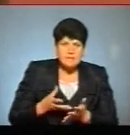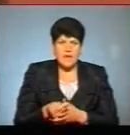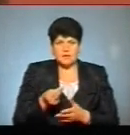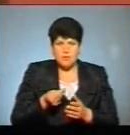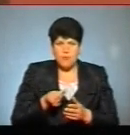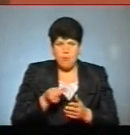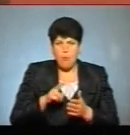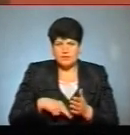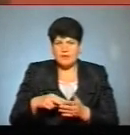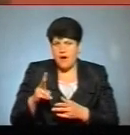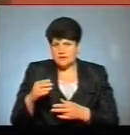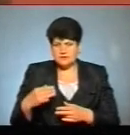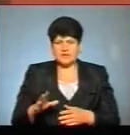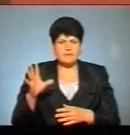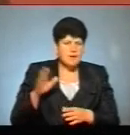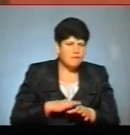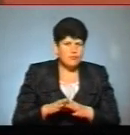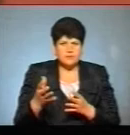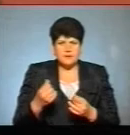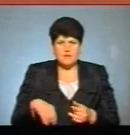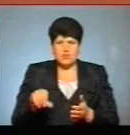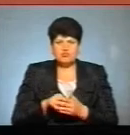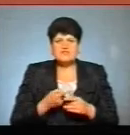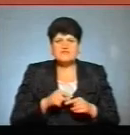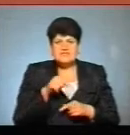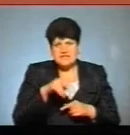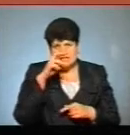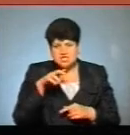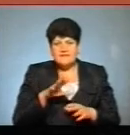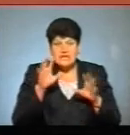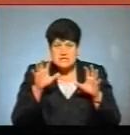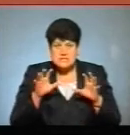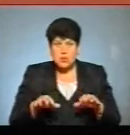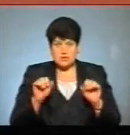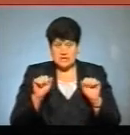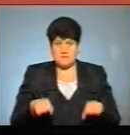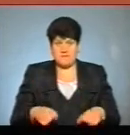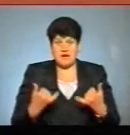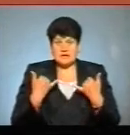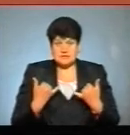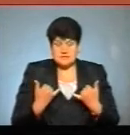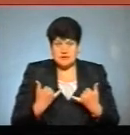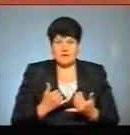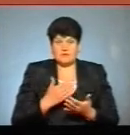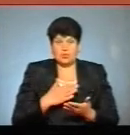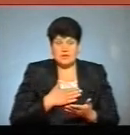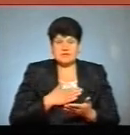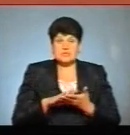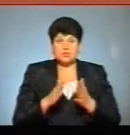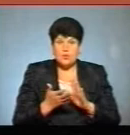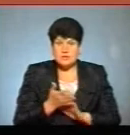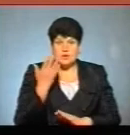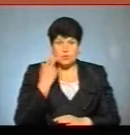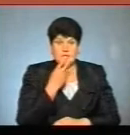податки, тобто... Ми повністю беремо участь в цій державі на законних правах. І зараз ми стали в ситуацію, коли ми